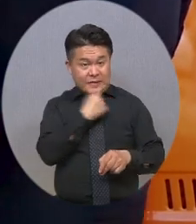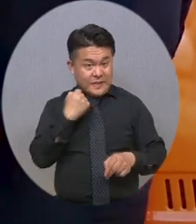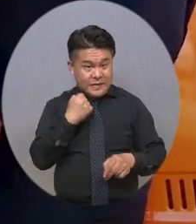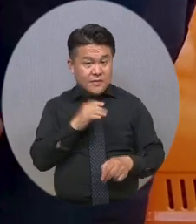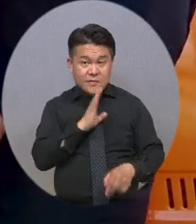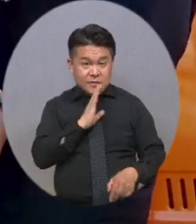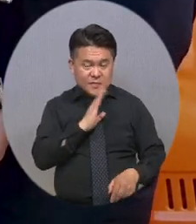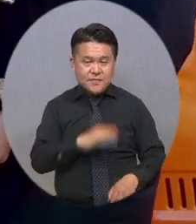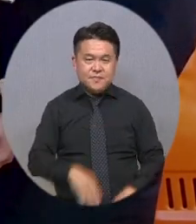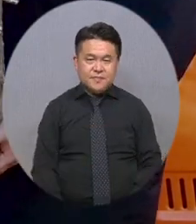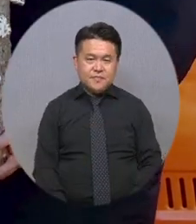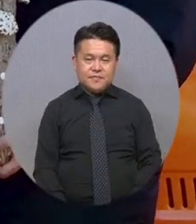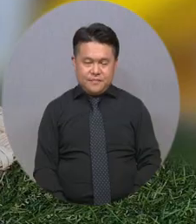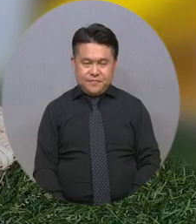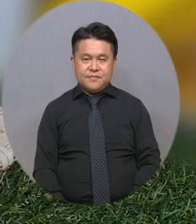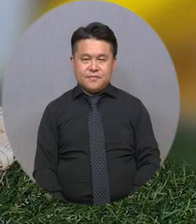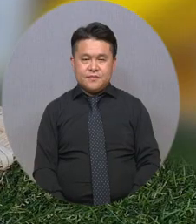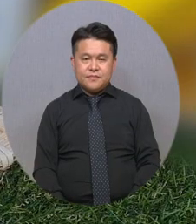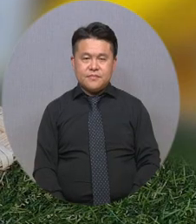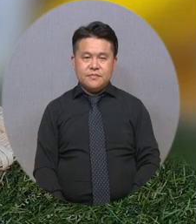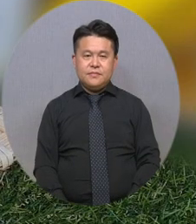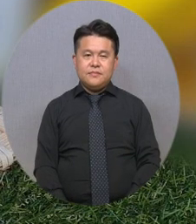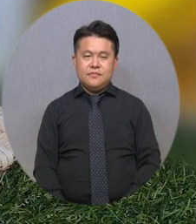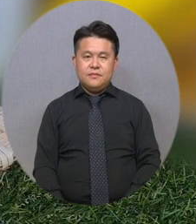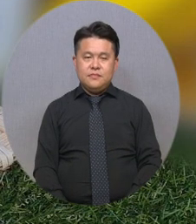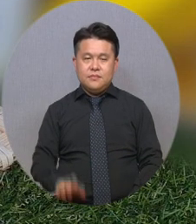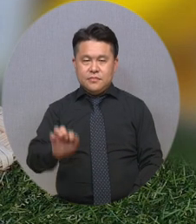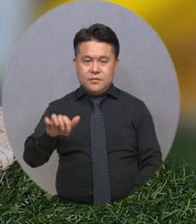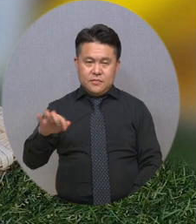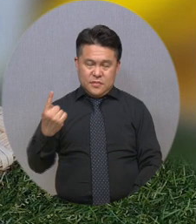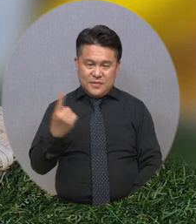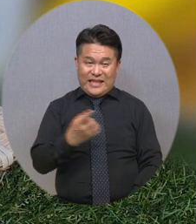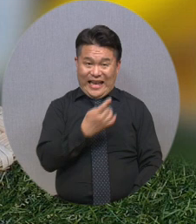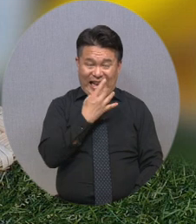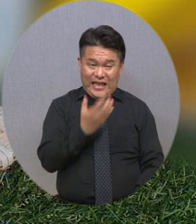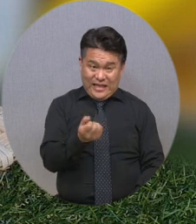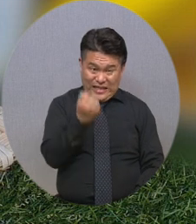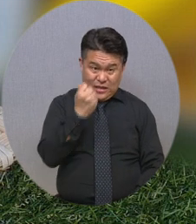끝내주잖아요. 네, 그렇죠. 그 표고하고 아르미 쌀로